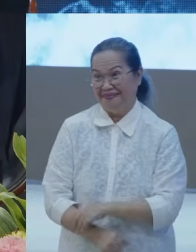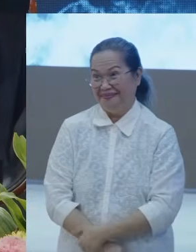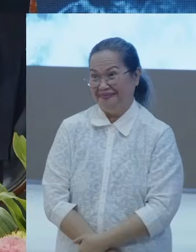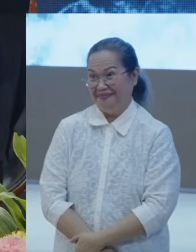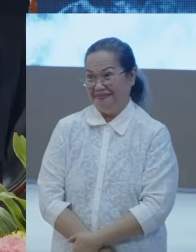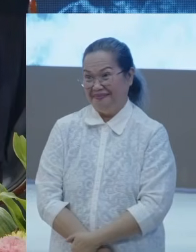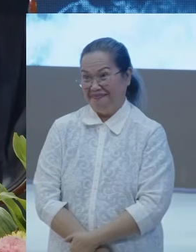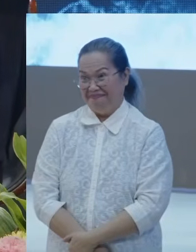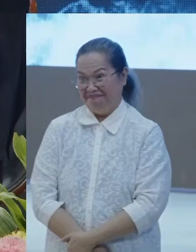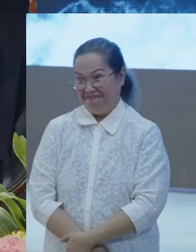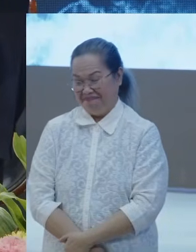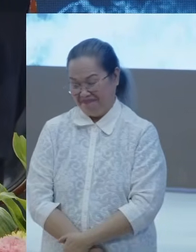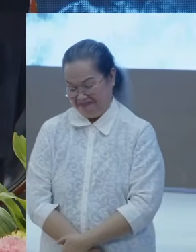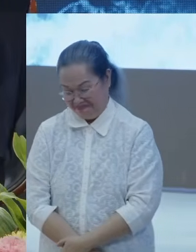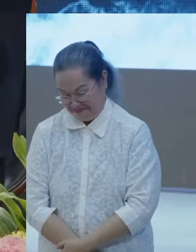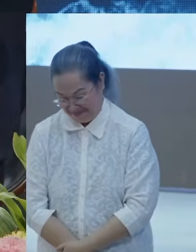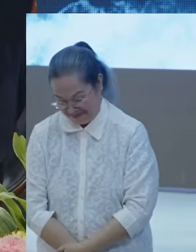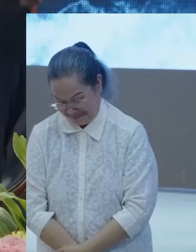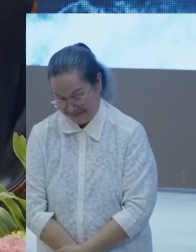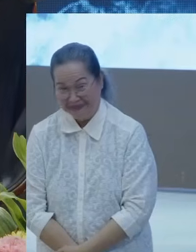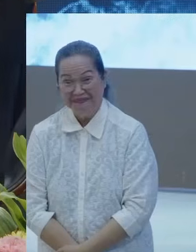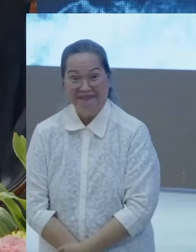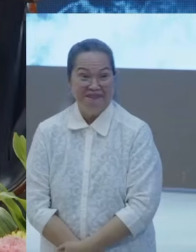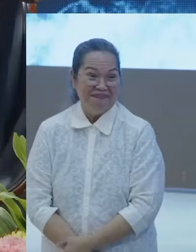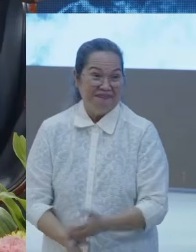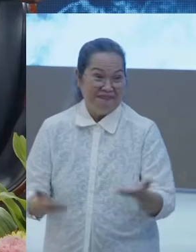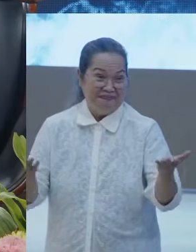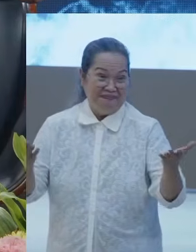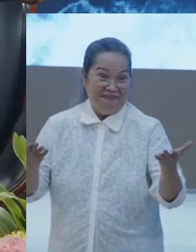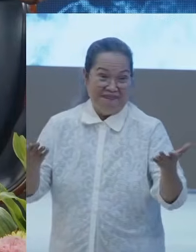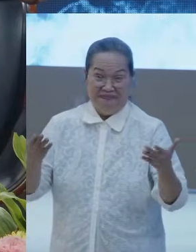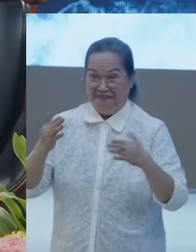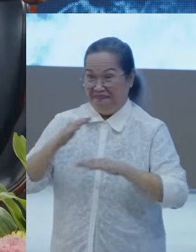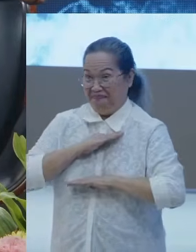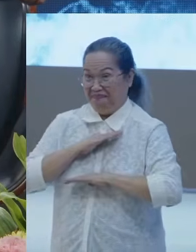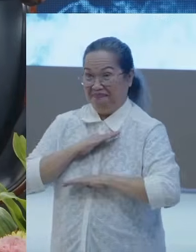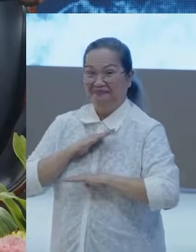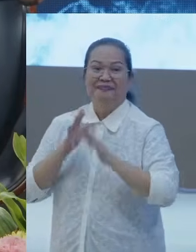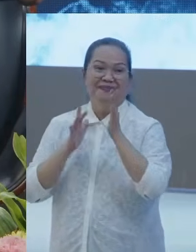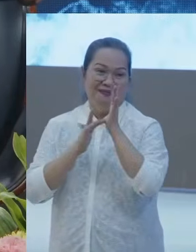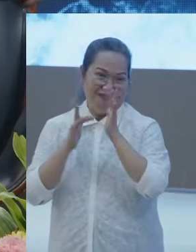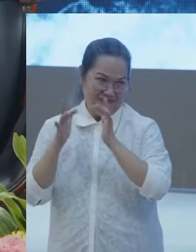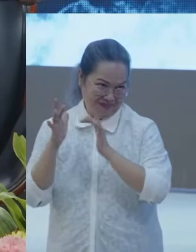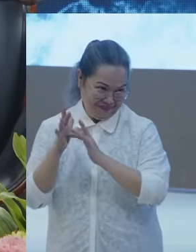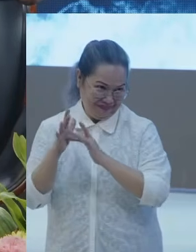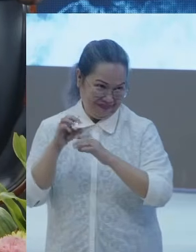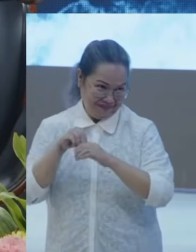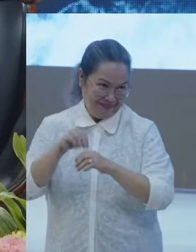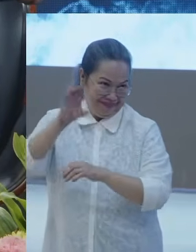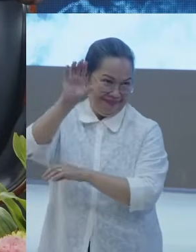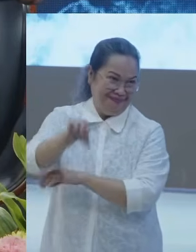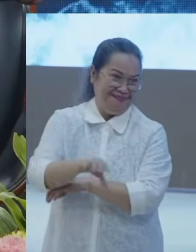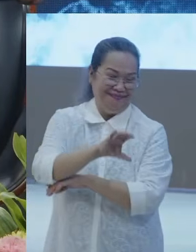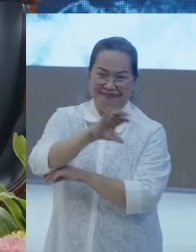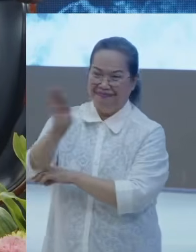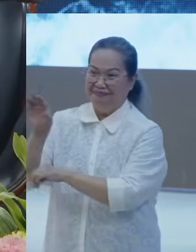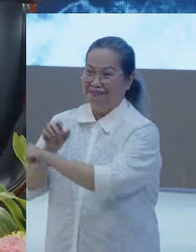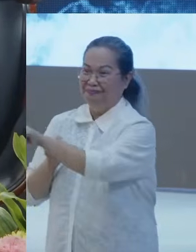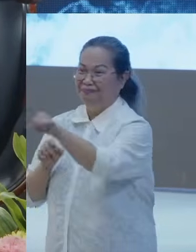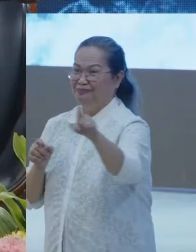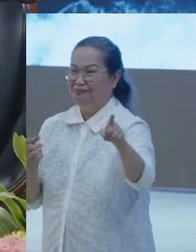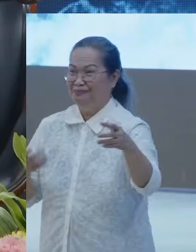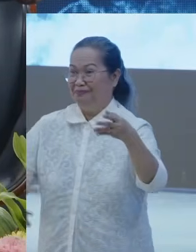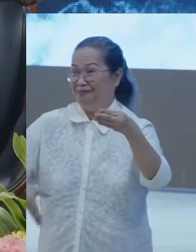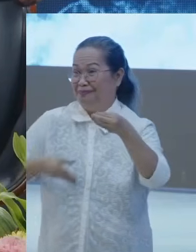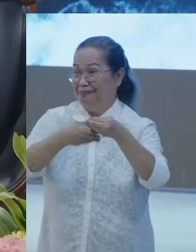ang marami. Mga kapatid, sapat na ang ginawa ni Jesus sa krus para sa ating kaligtasan. Wala na tayong kailangan